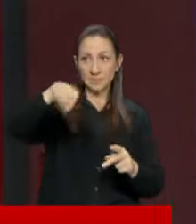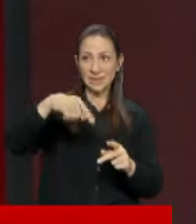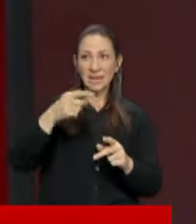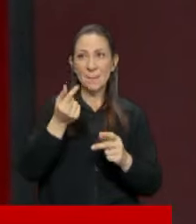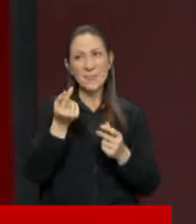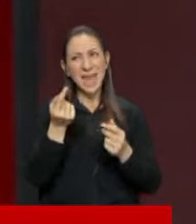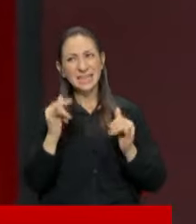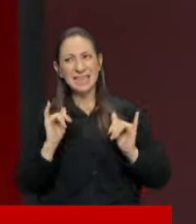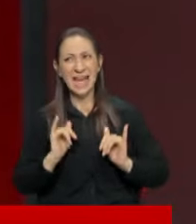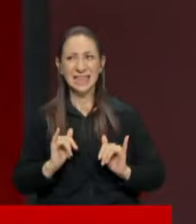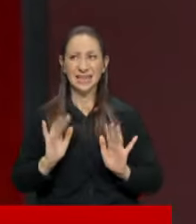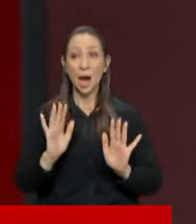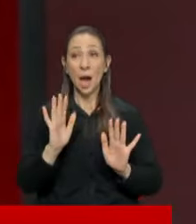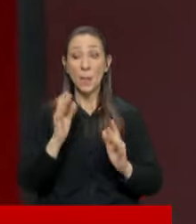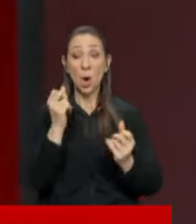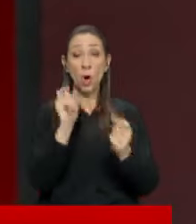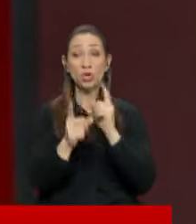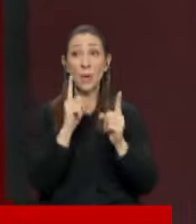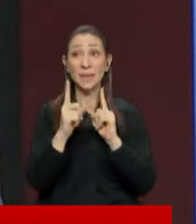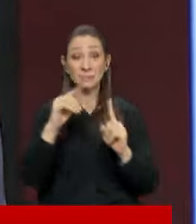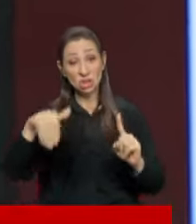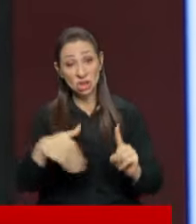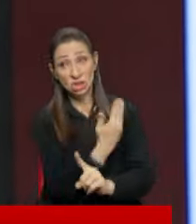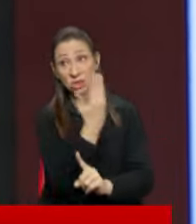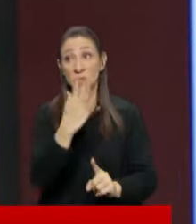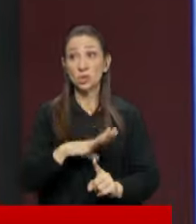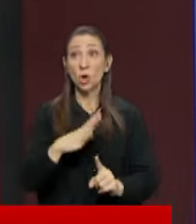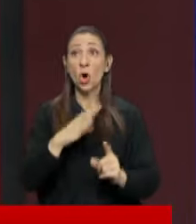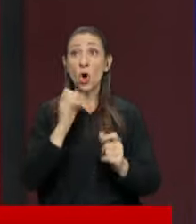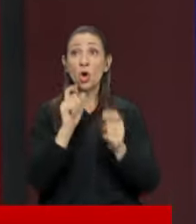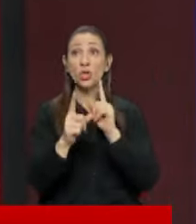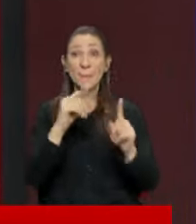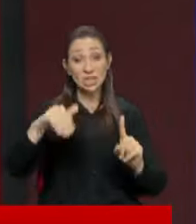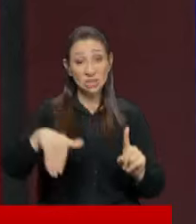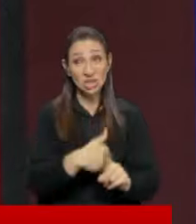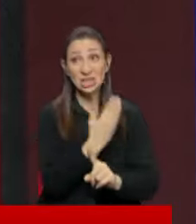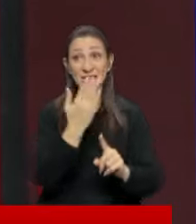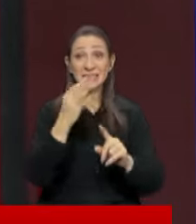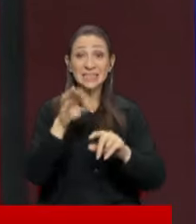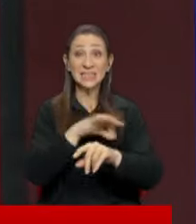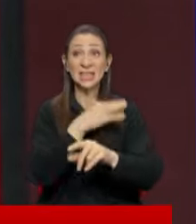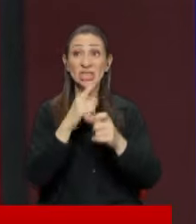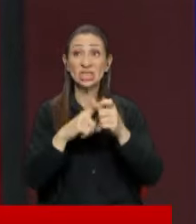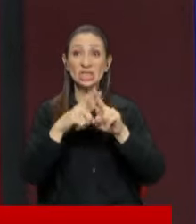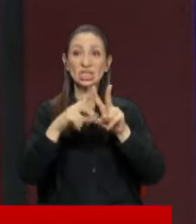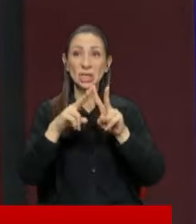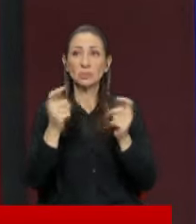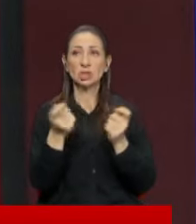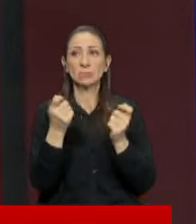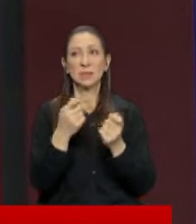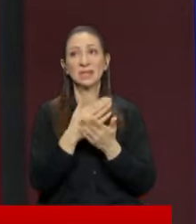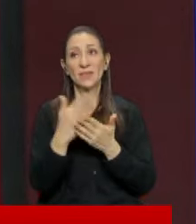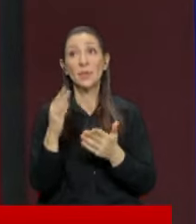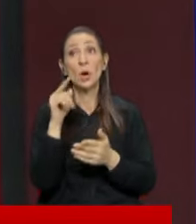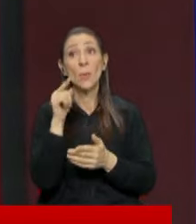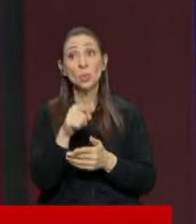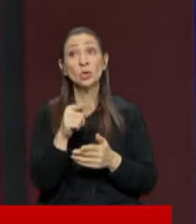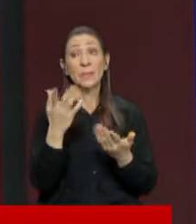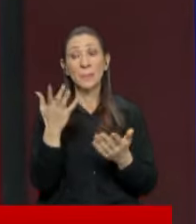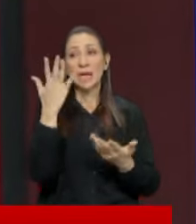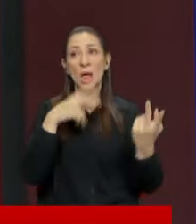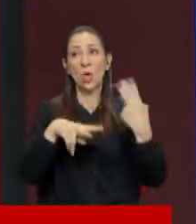Kısmen rahatladı. Ama otobandan bir çıkış istiyorlar. Otobandan çıkış için Sarıçam'da çalışmalarımız devam ediyor. Ama bunun tabii